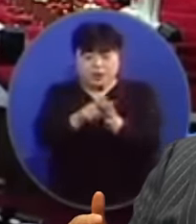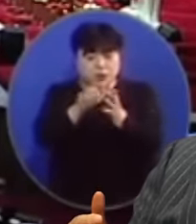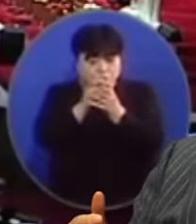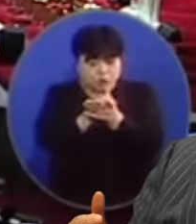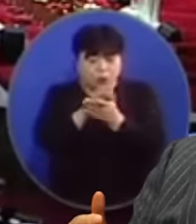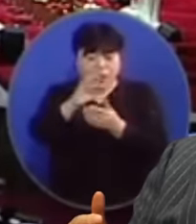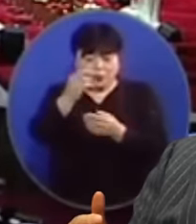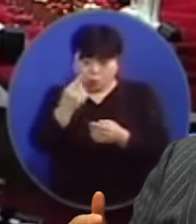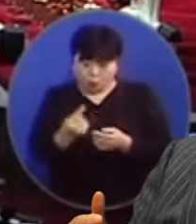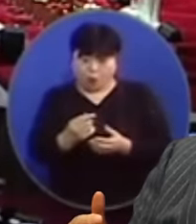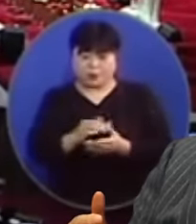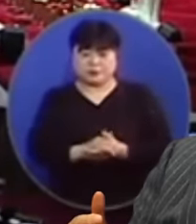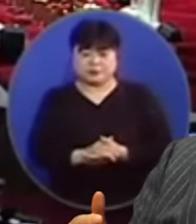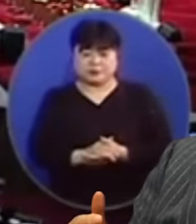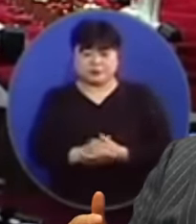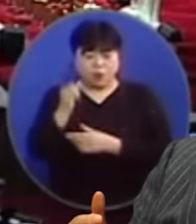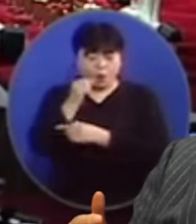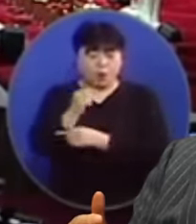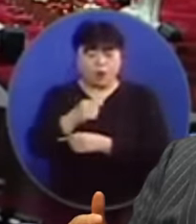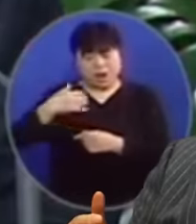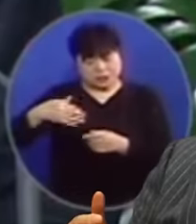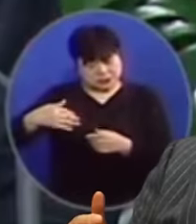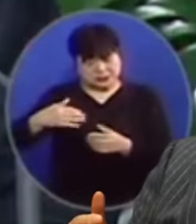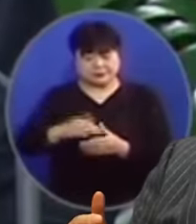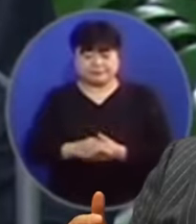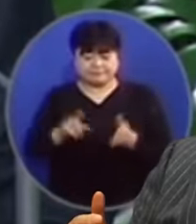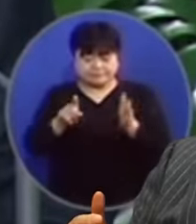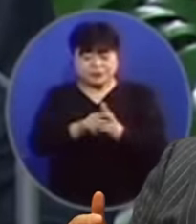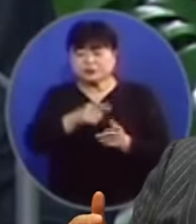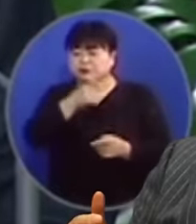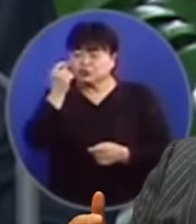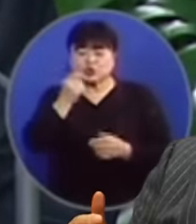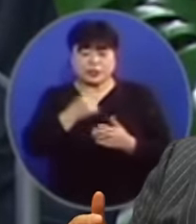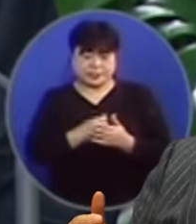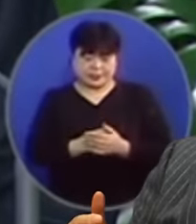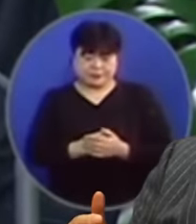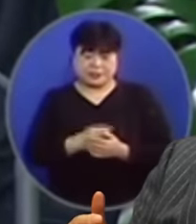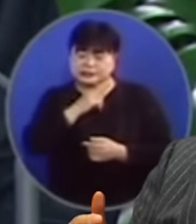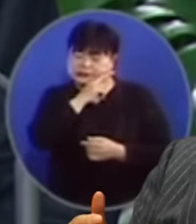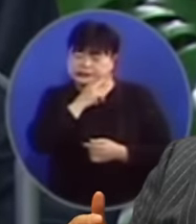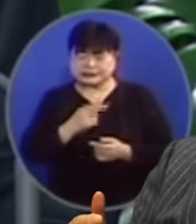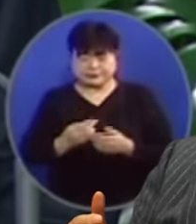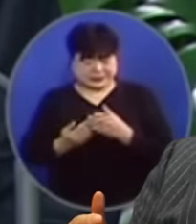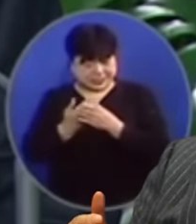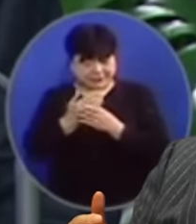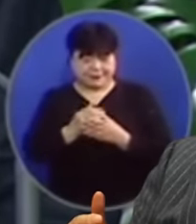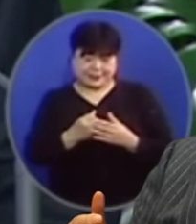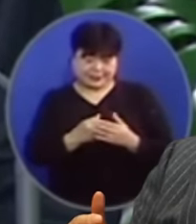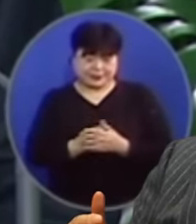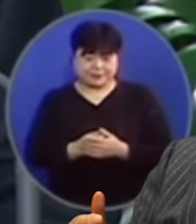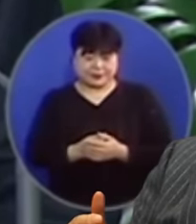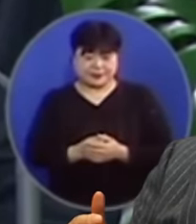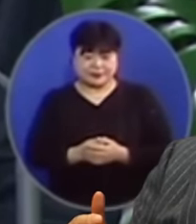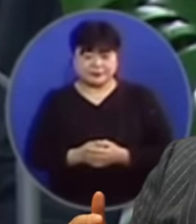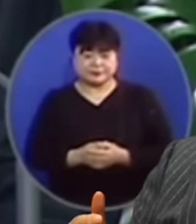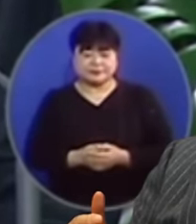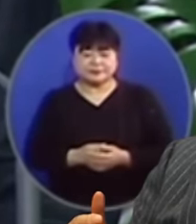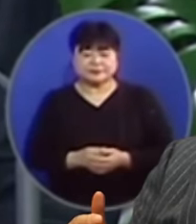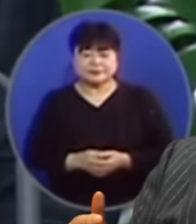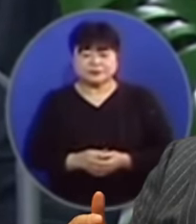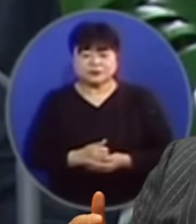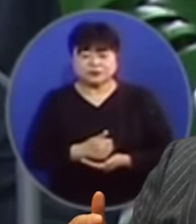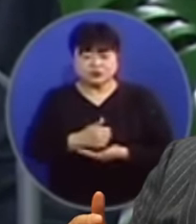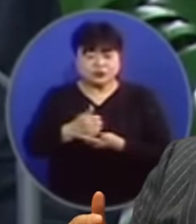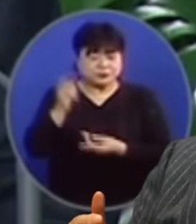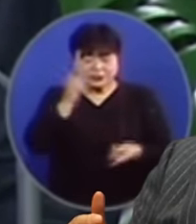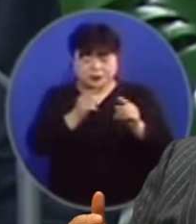해도 종양이 안 나아요. 믿음이 부족한 것입니다. 자꾸 의심이 생겨요. 그래서 하루 저녁에 제가